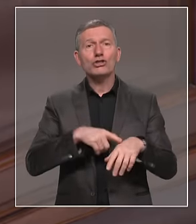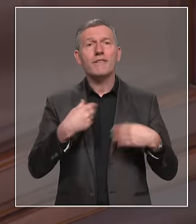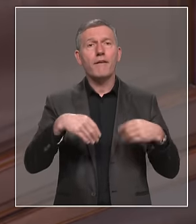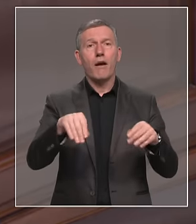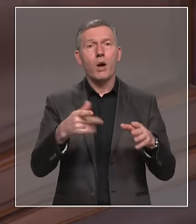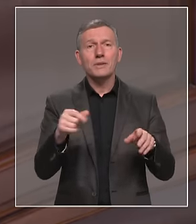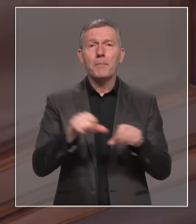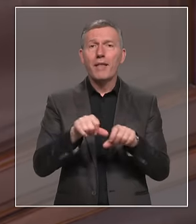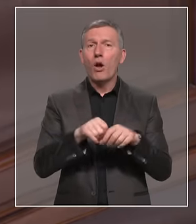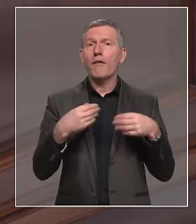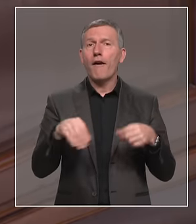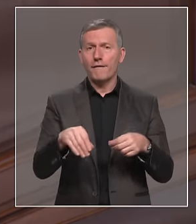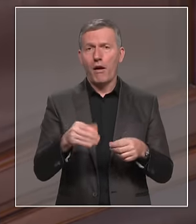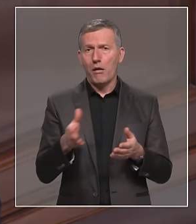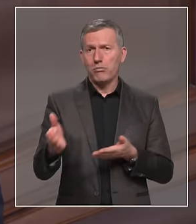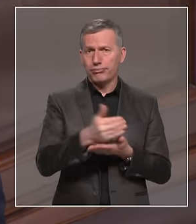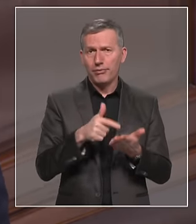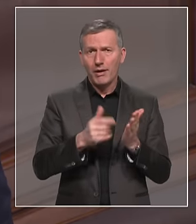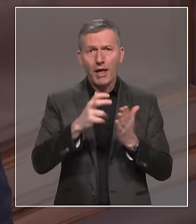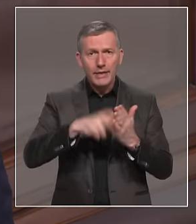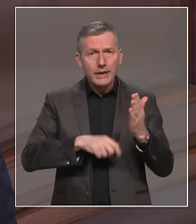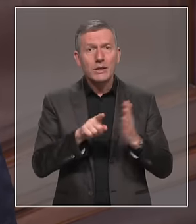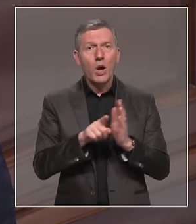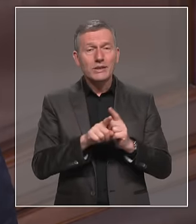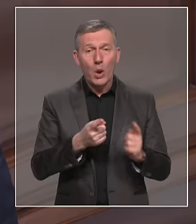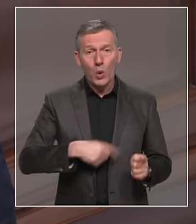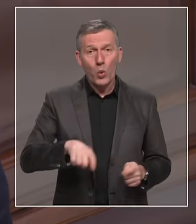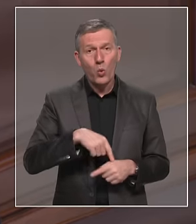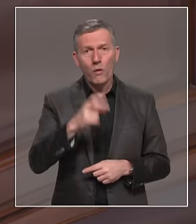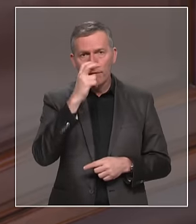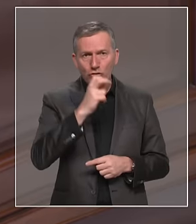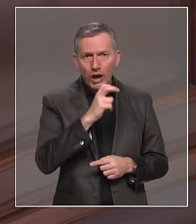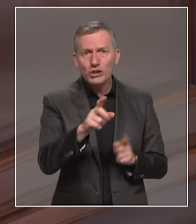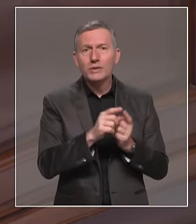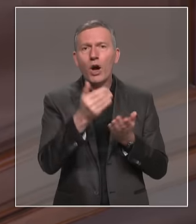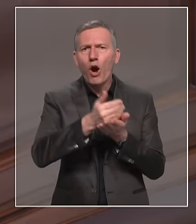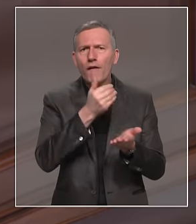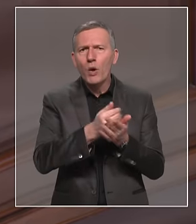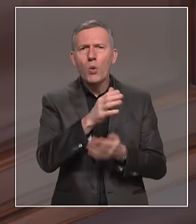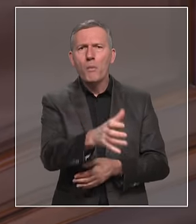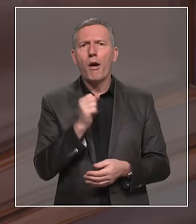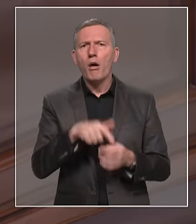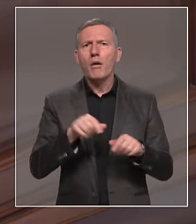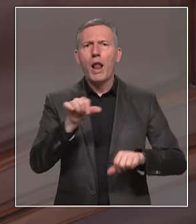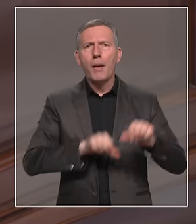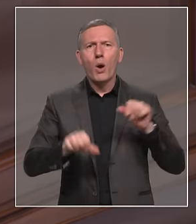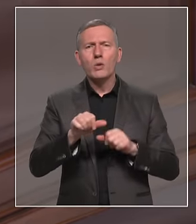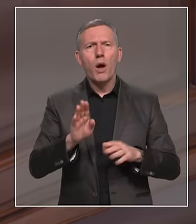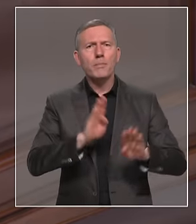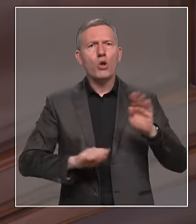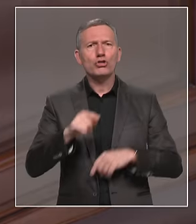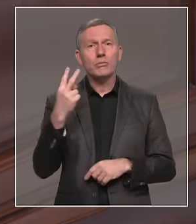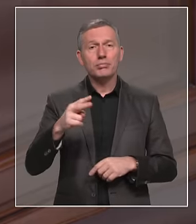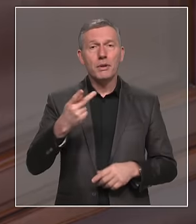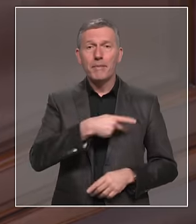pétroliers. C'est cette majorité qui a assumé d'aller chercher les revenus des grands laboratoires de biologie médicale qui,